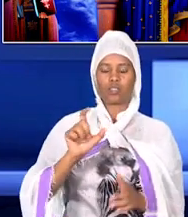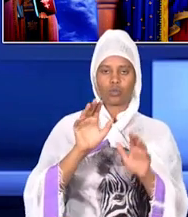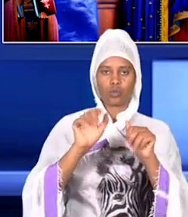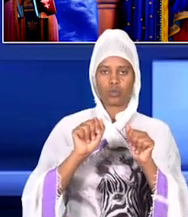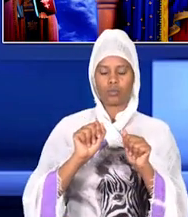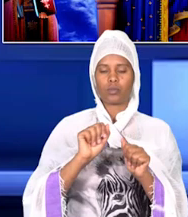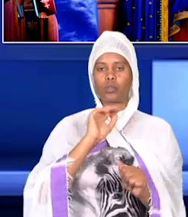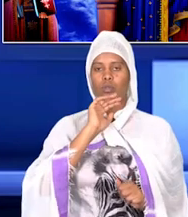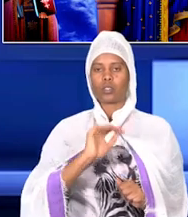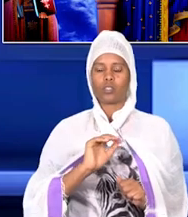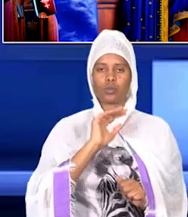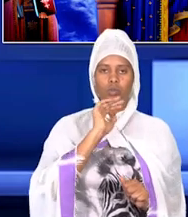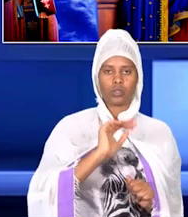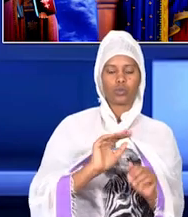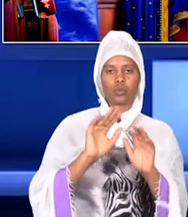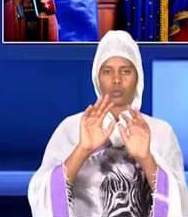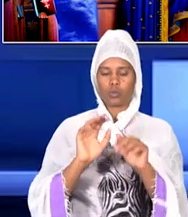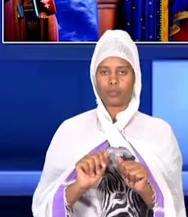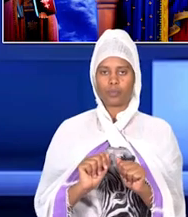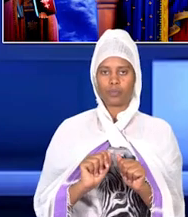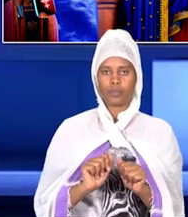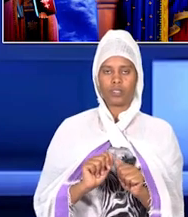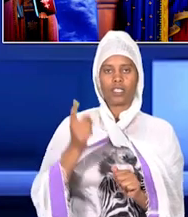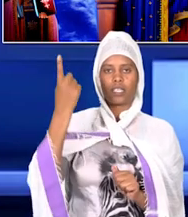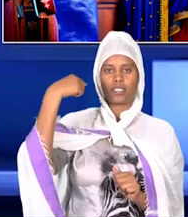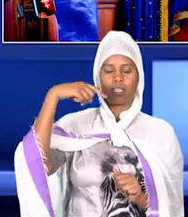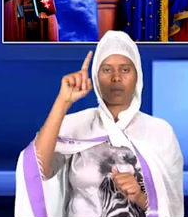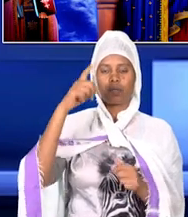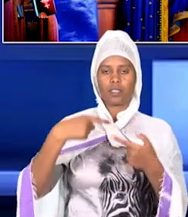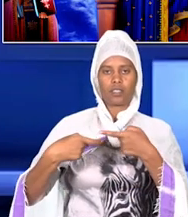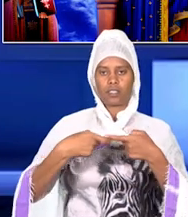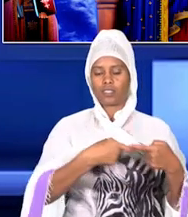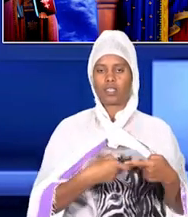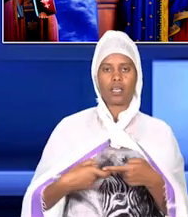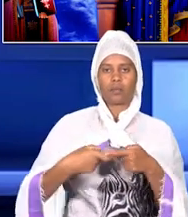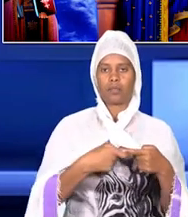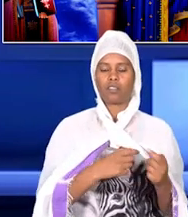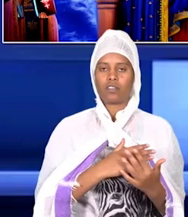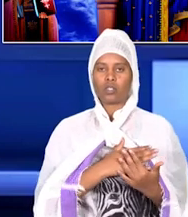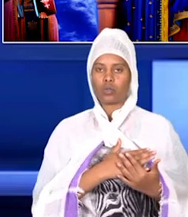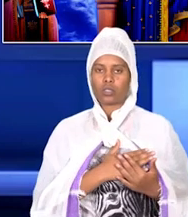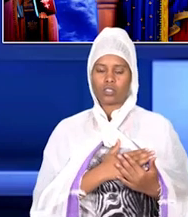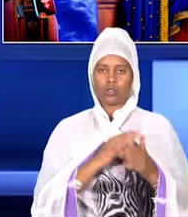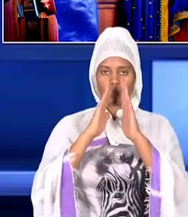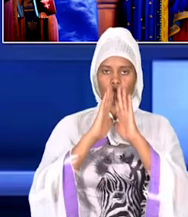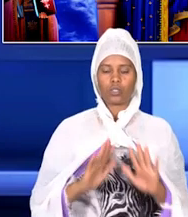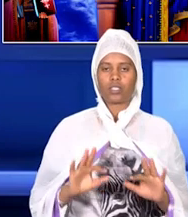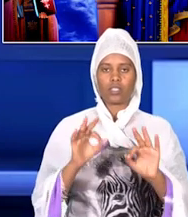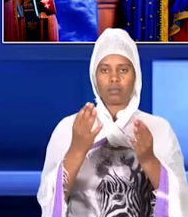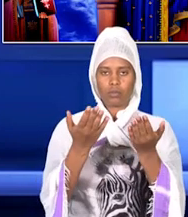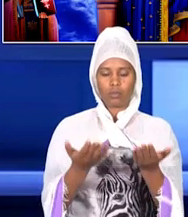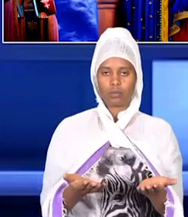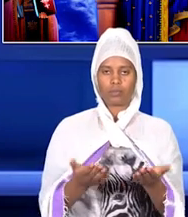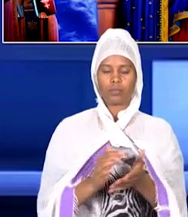በክርስቶስ ክርስቲያን በወልድ ውልስተ ሰሜኹም ናይ እግዚአብሔር ስድራ ቤት ፈተውቲ